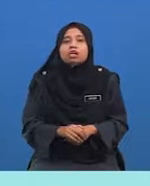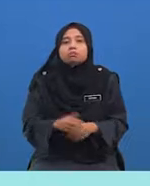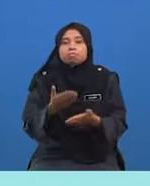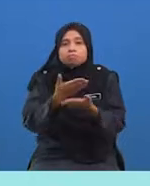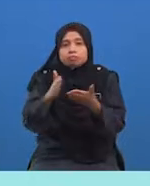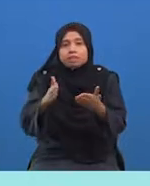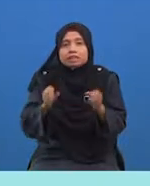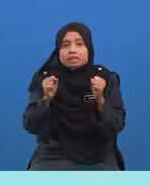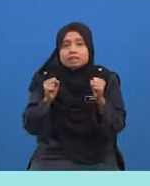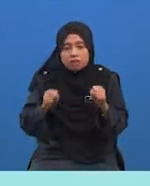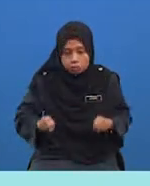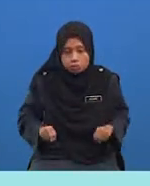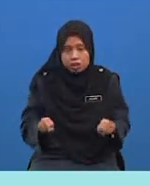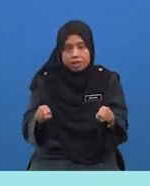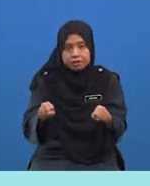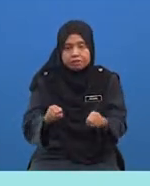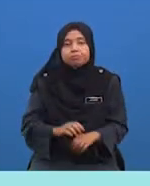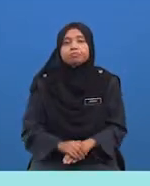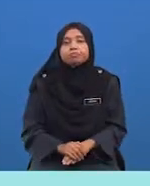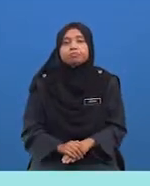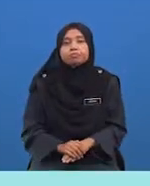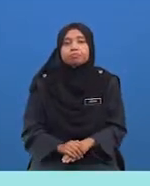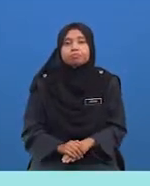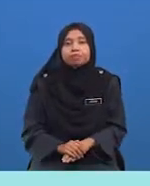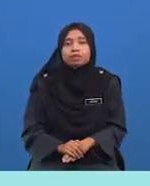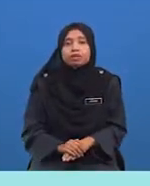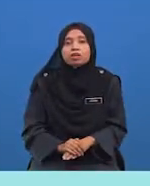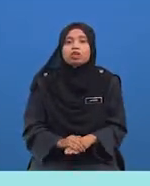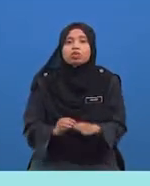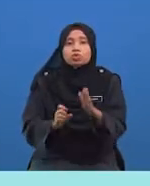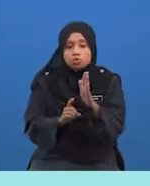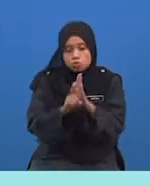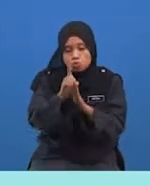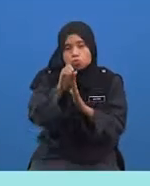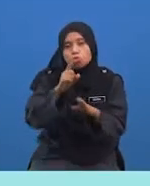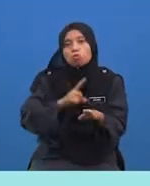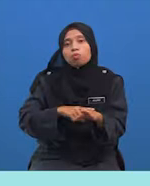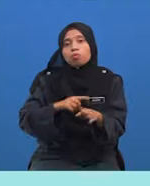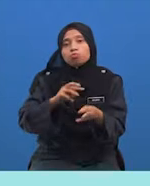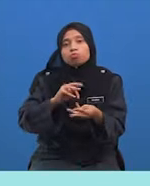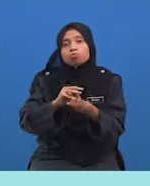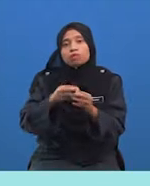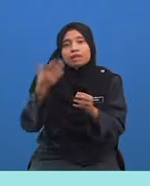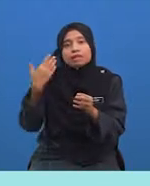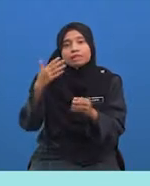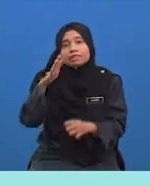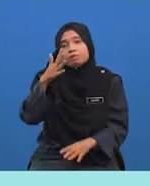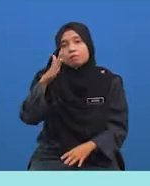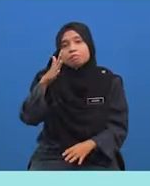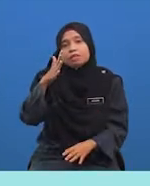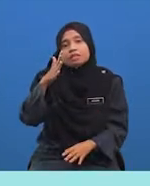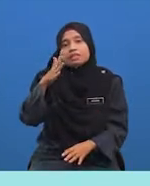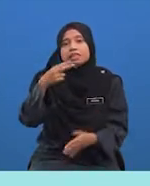sederhana iaitu iklim Siberia, suhu musim panas 15 darjah Celsius